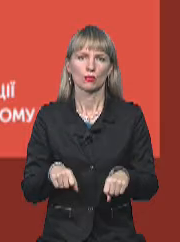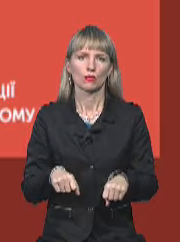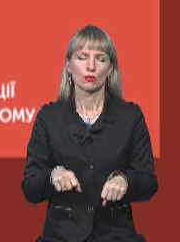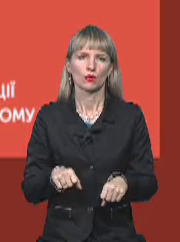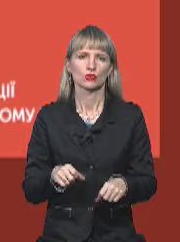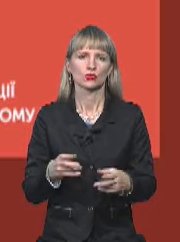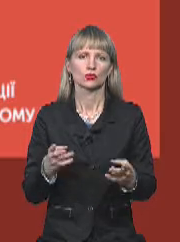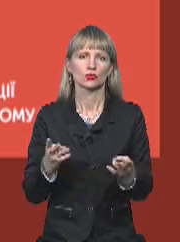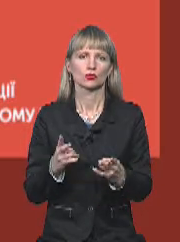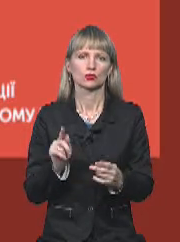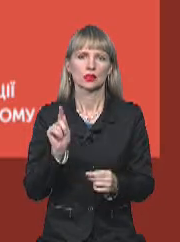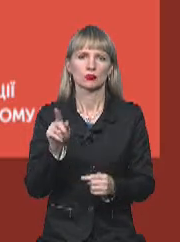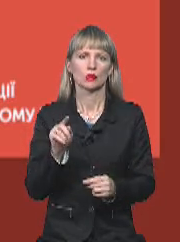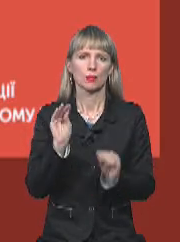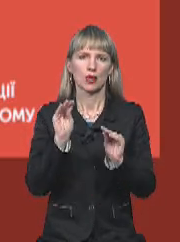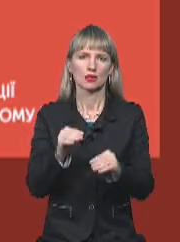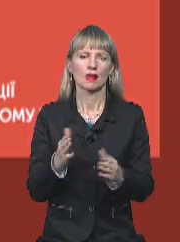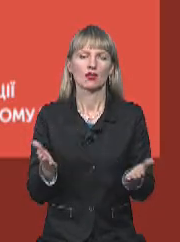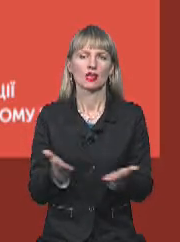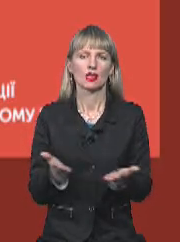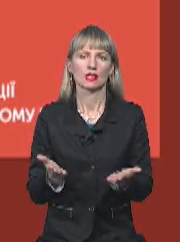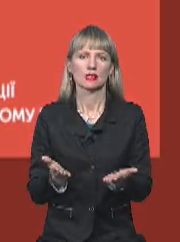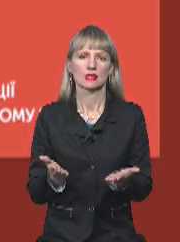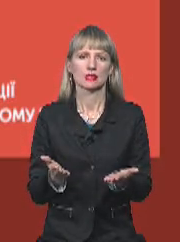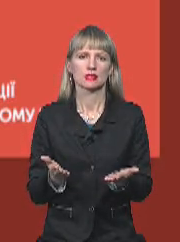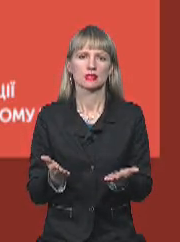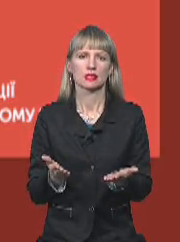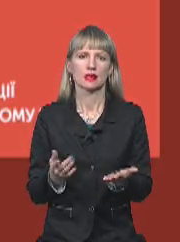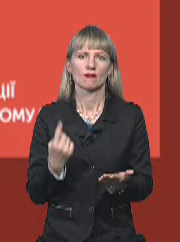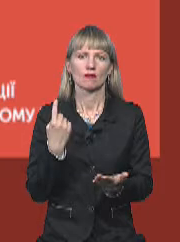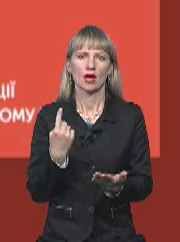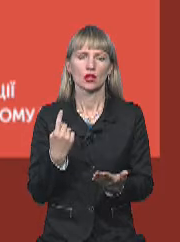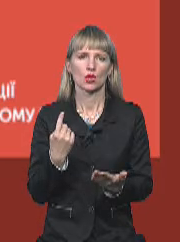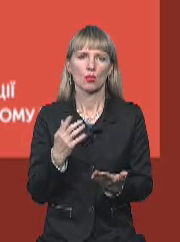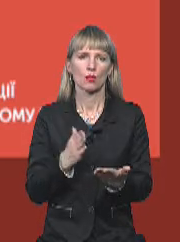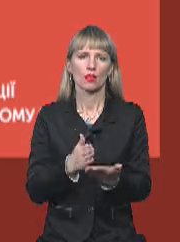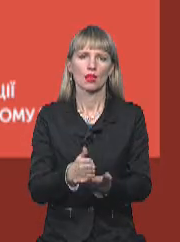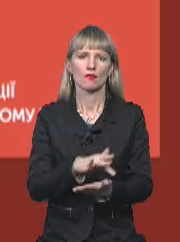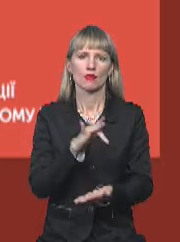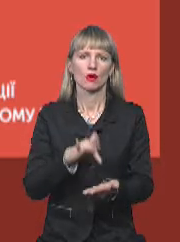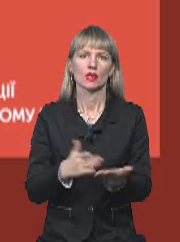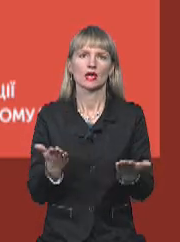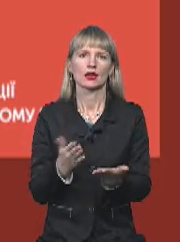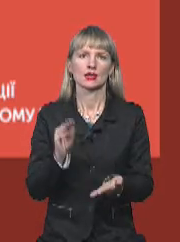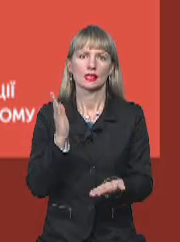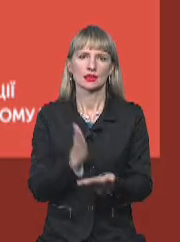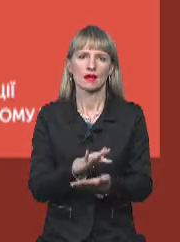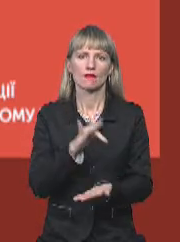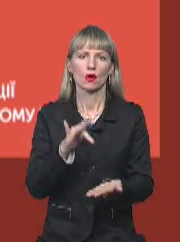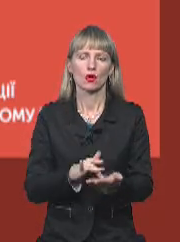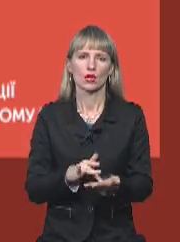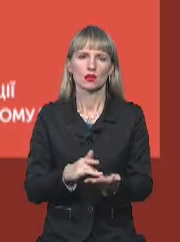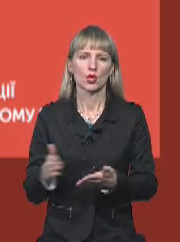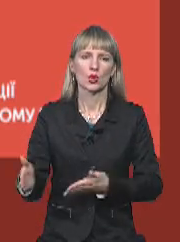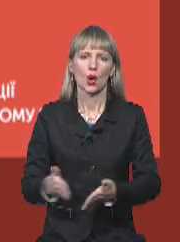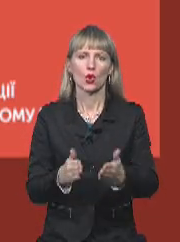поставили там якийсь такий, ну, в одному стилі, які в місті стоять ці дороговкази, для